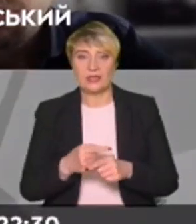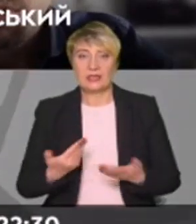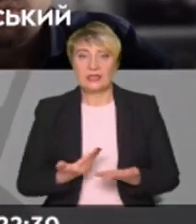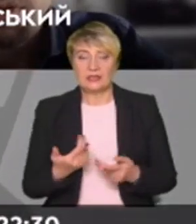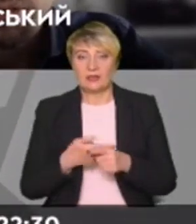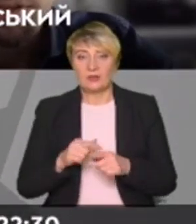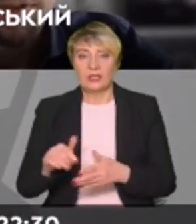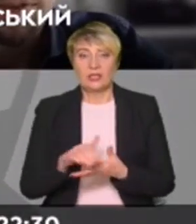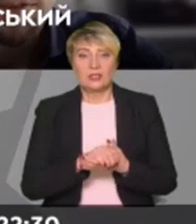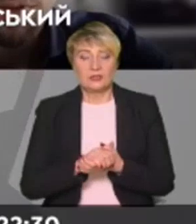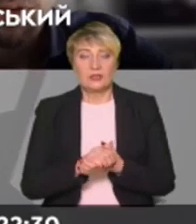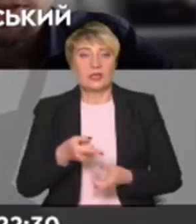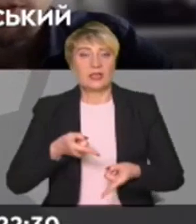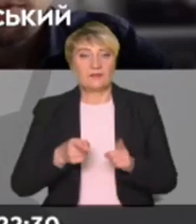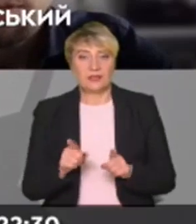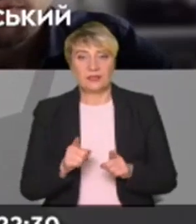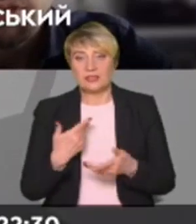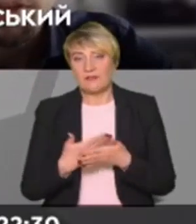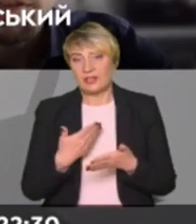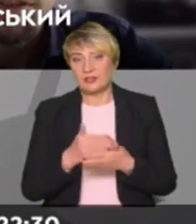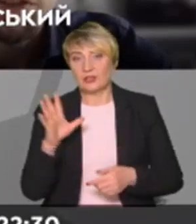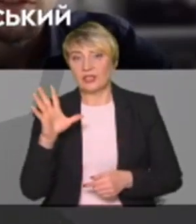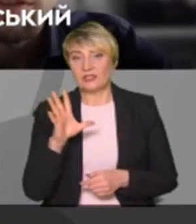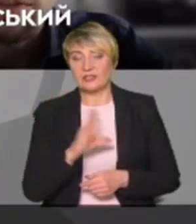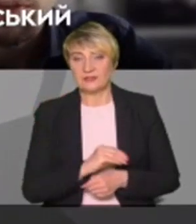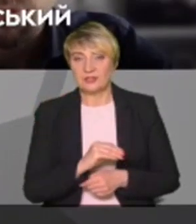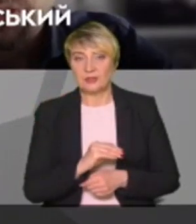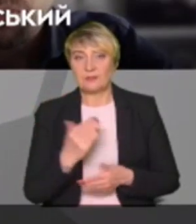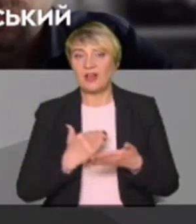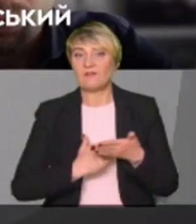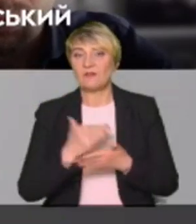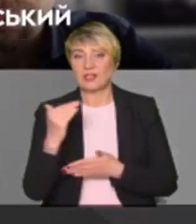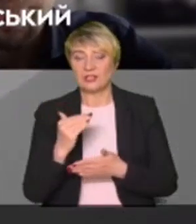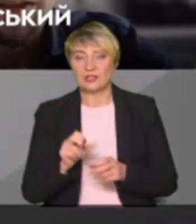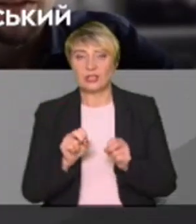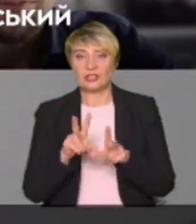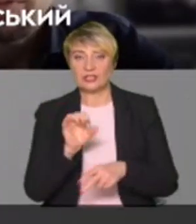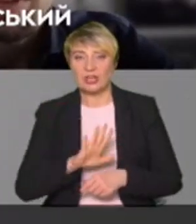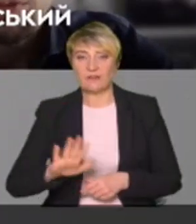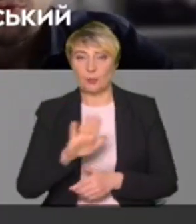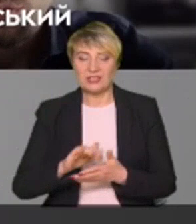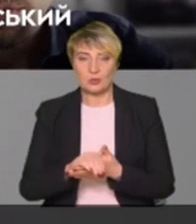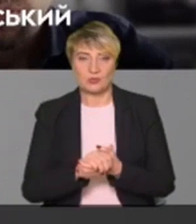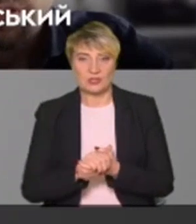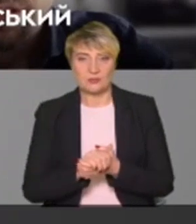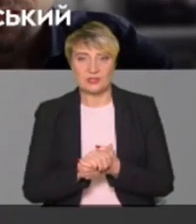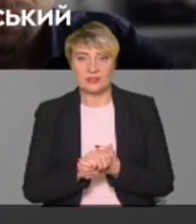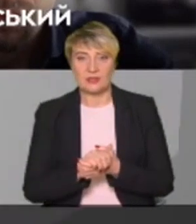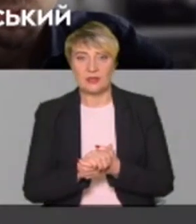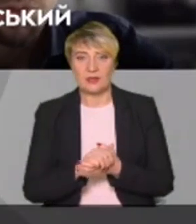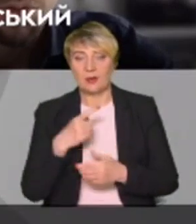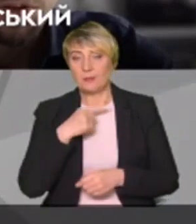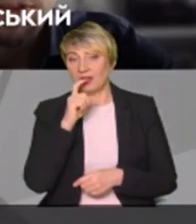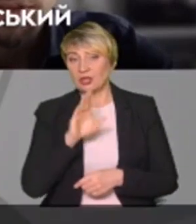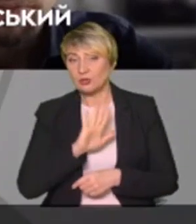союзу, його ефективність, вірогідніше за все, вища, ніж в Європейському Союзі. Ми, звісно, не розуміємо до кінця характер